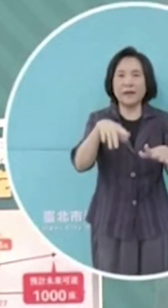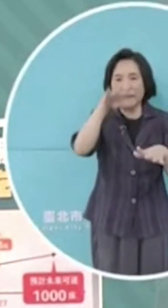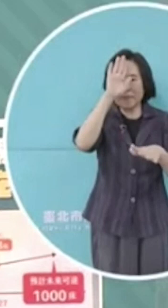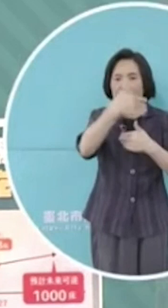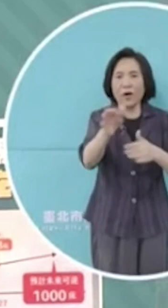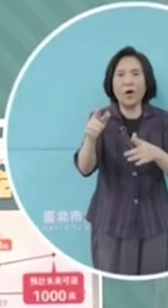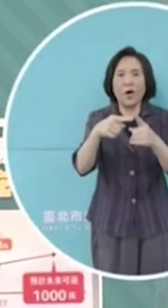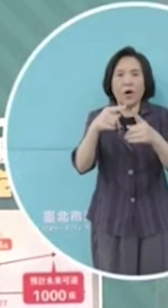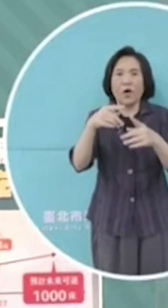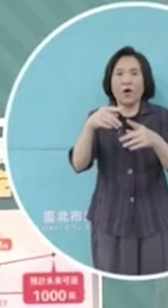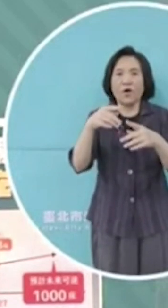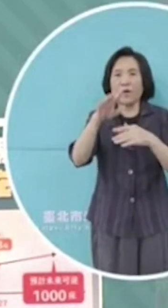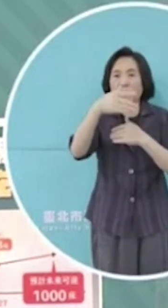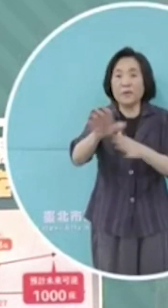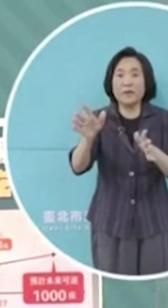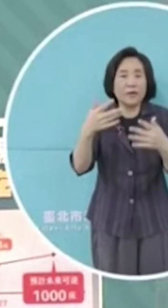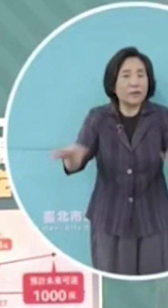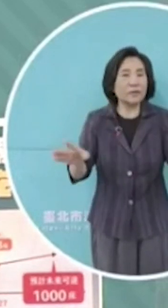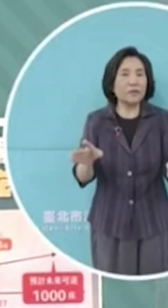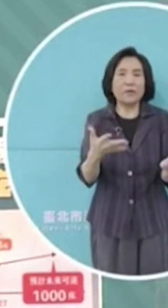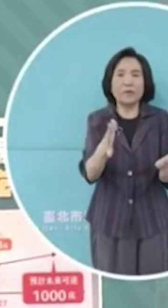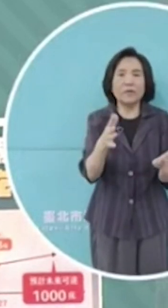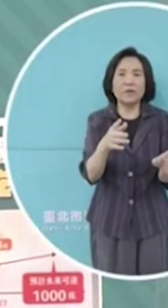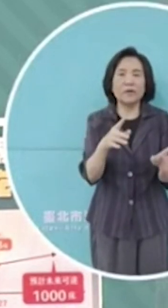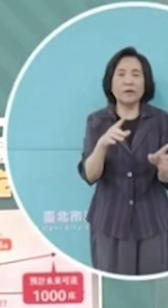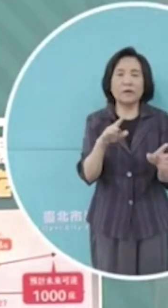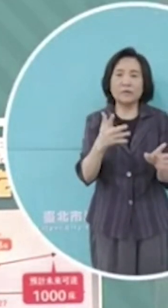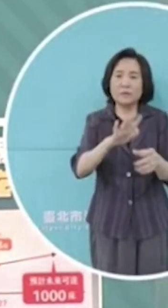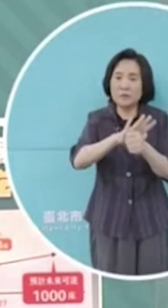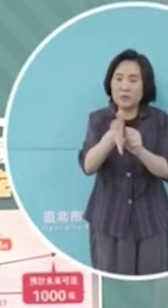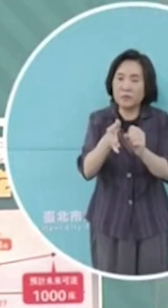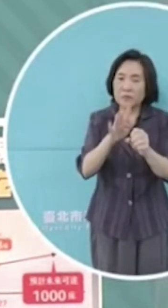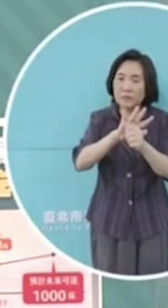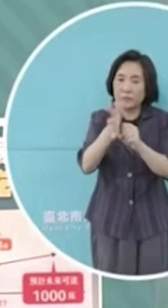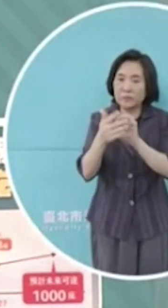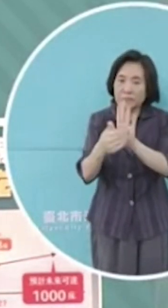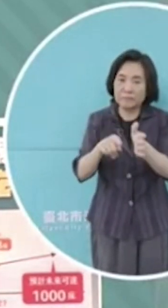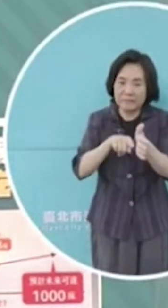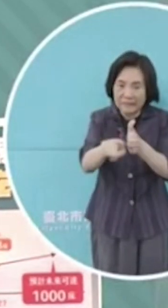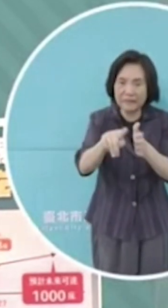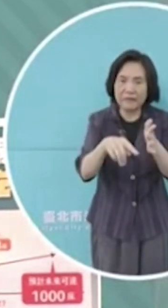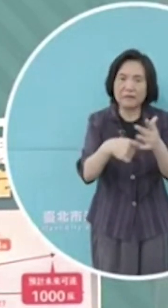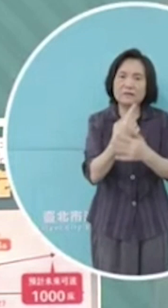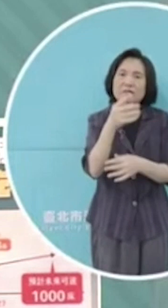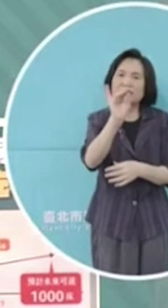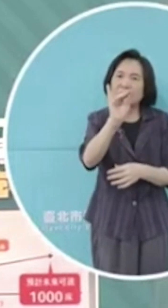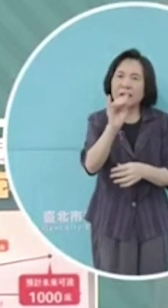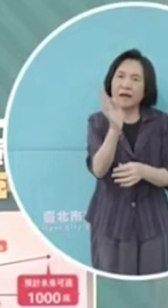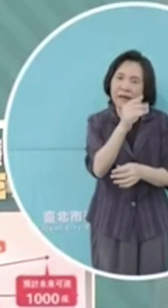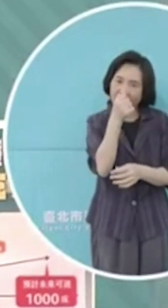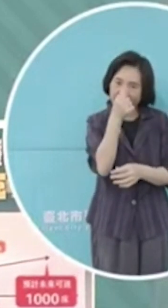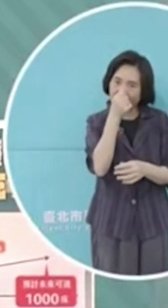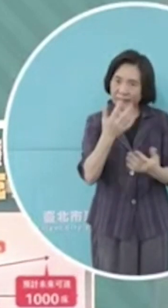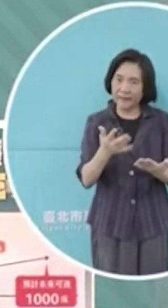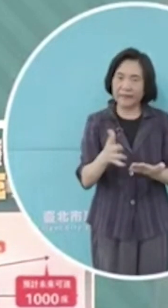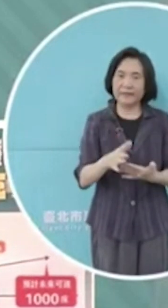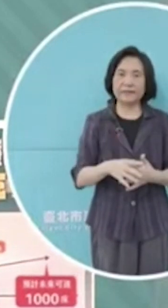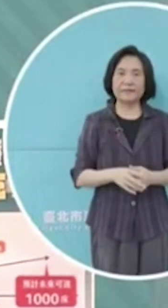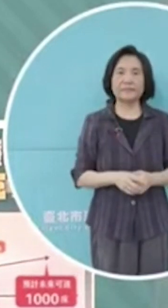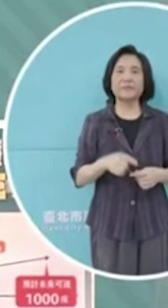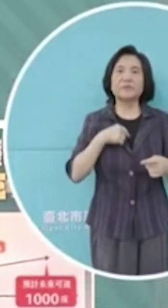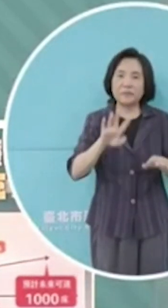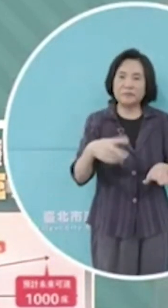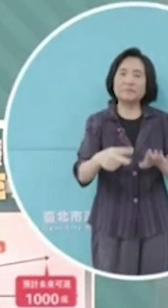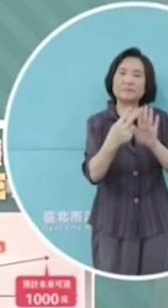有好几千床，为什么这个防疫专责病房可以凑到1000床而已？要跟大家解释一下，这